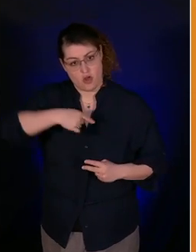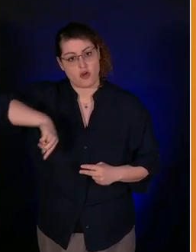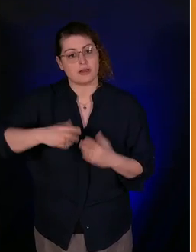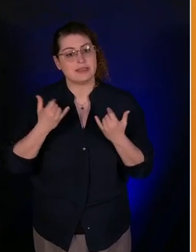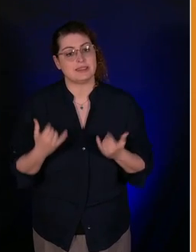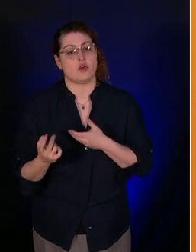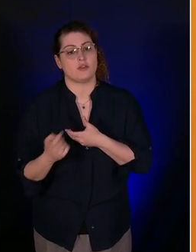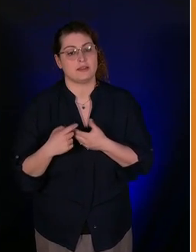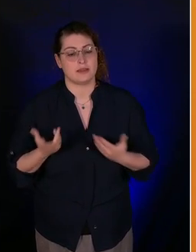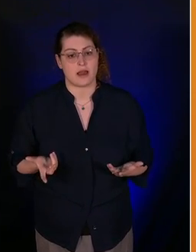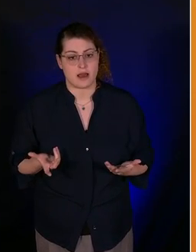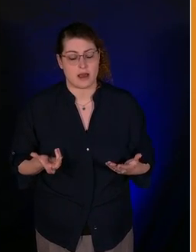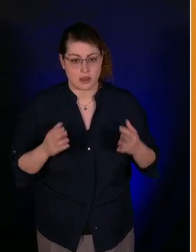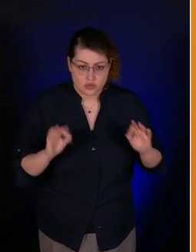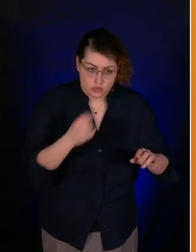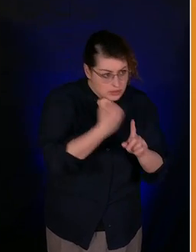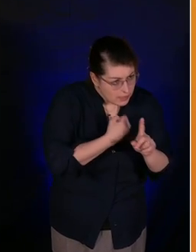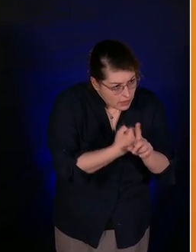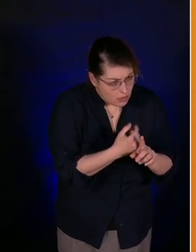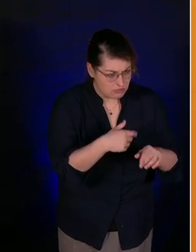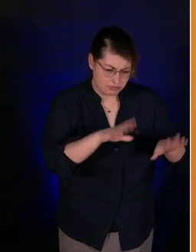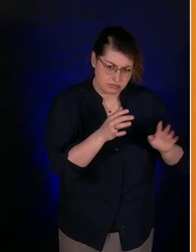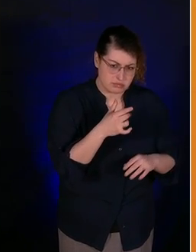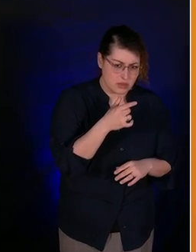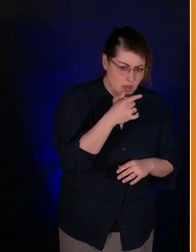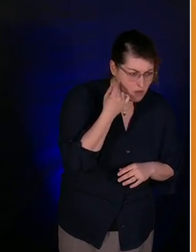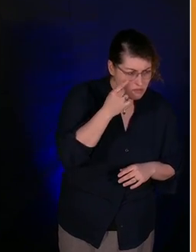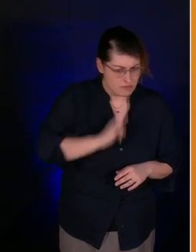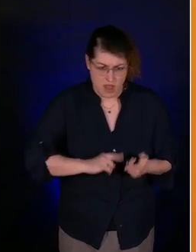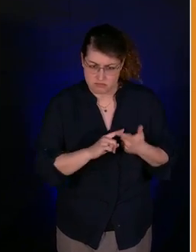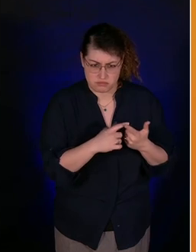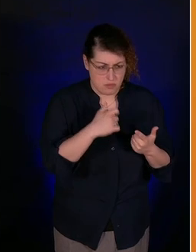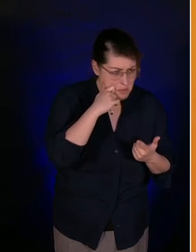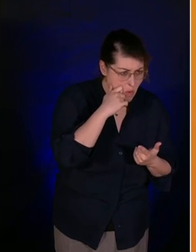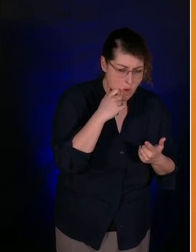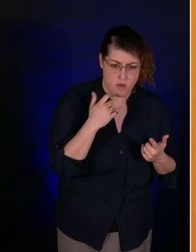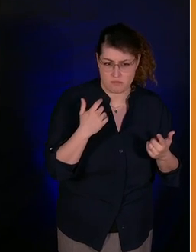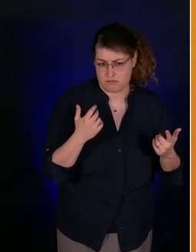La défense des travailleurs au-delà de son sexe, sa couleur de peau, son